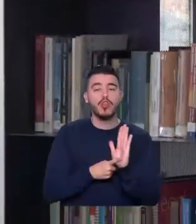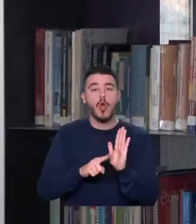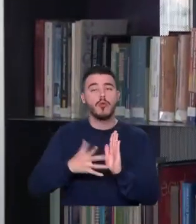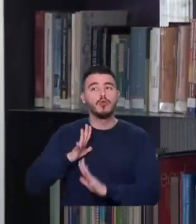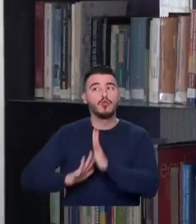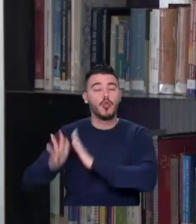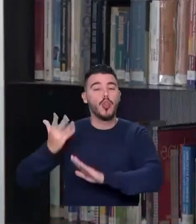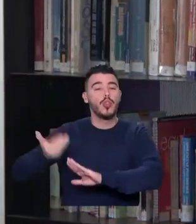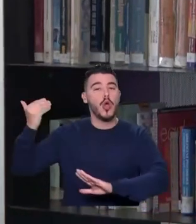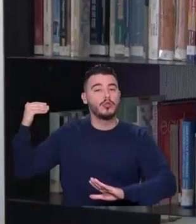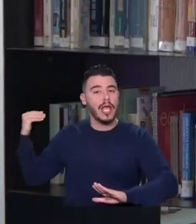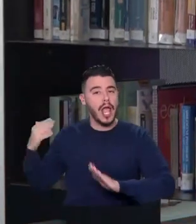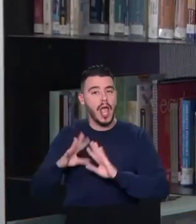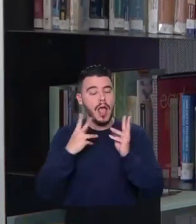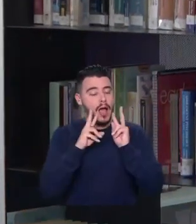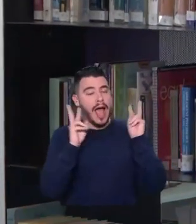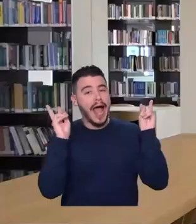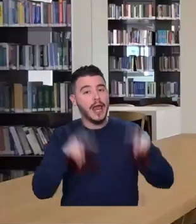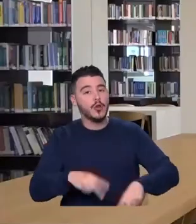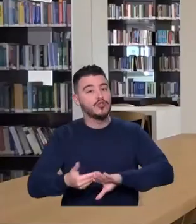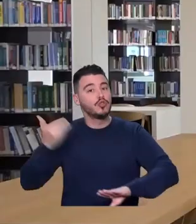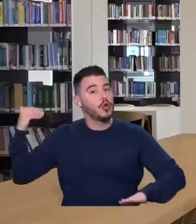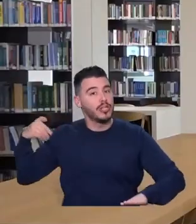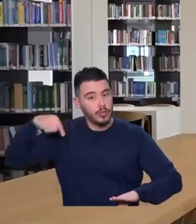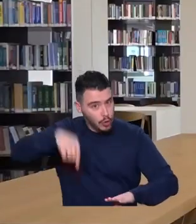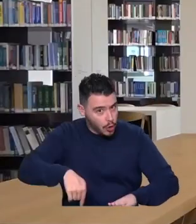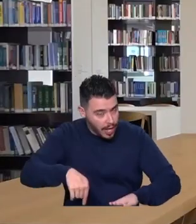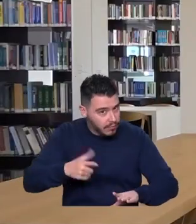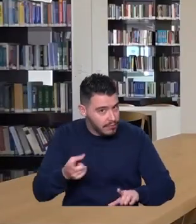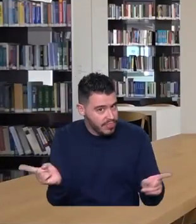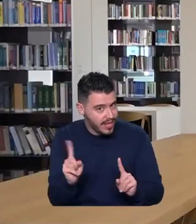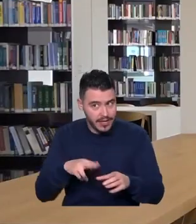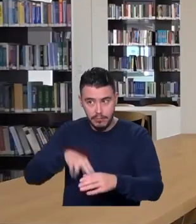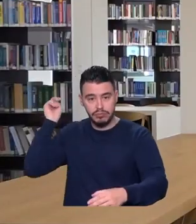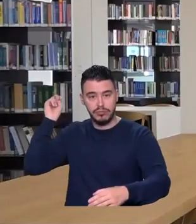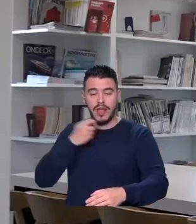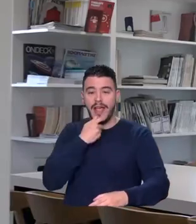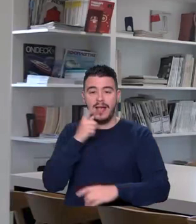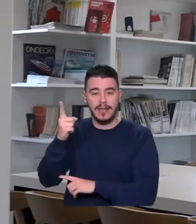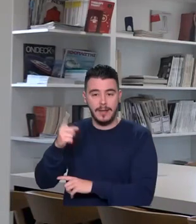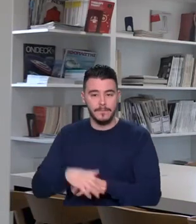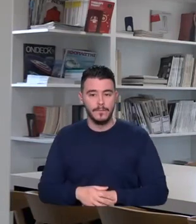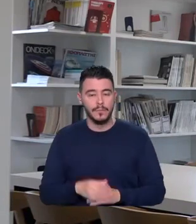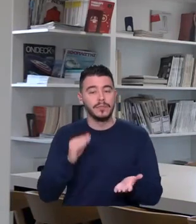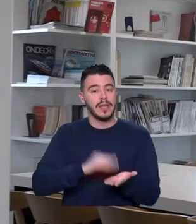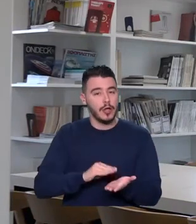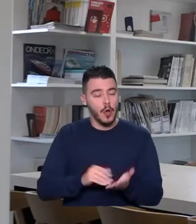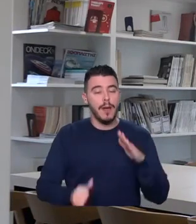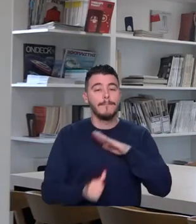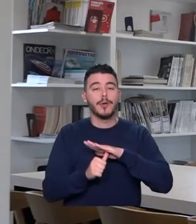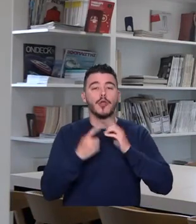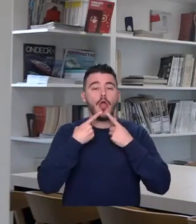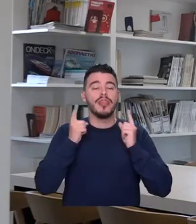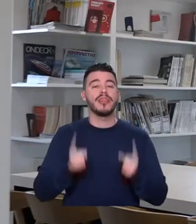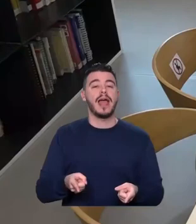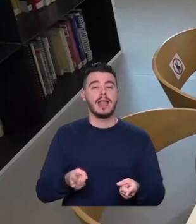την αναγνώρισή τους, χωρίς περισσότερες διευκρινήσεις. Μάλιστα, σύμφωνα με τις ίδιες πληροφορίες, το υποέγκριση Προεδρικό Διάταγμα αναφέρεται στην αναγνώριση